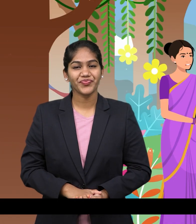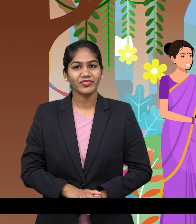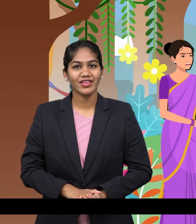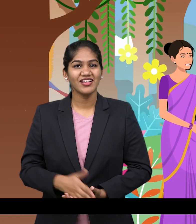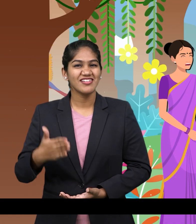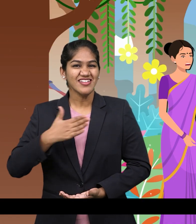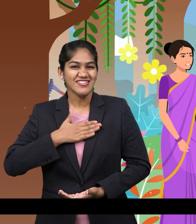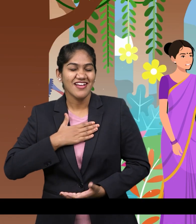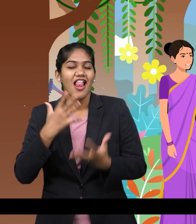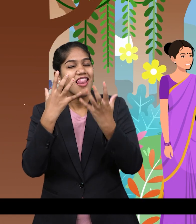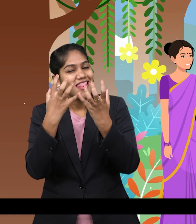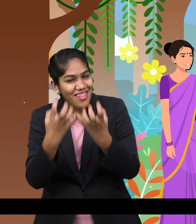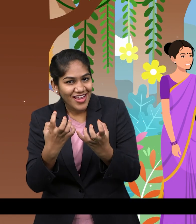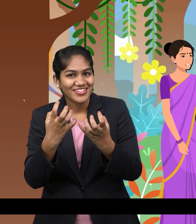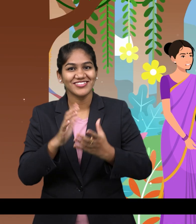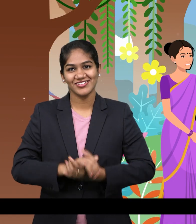हल्का हरा,